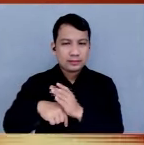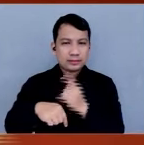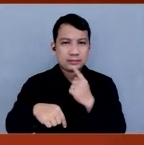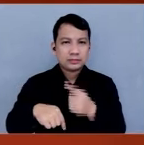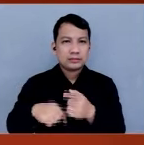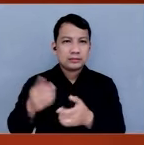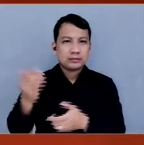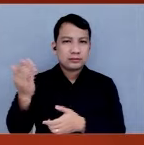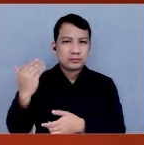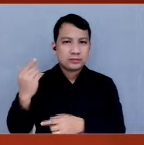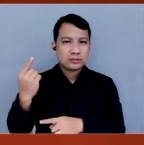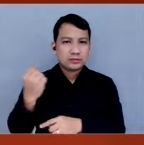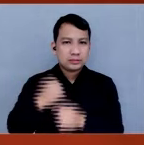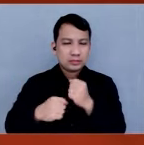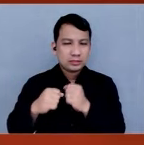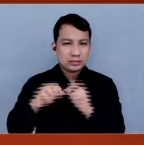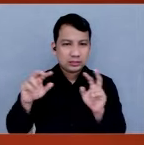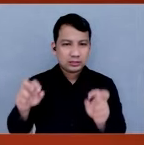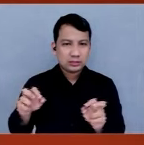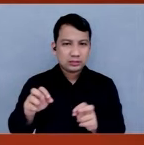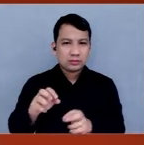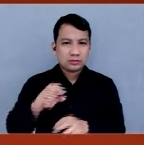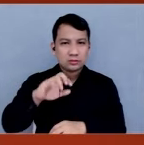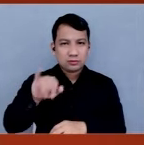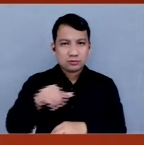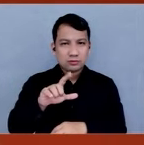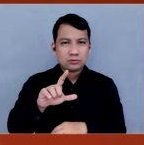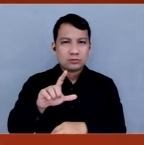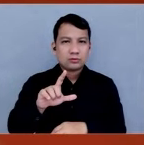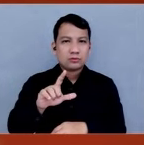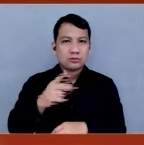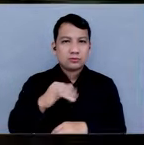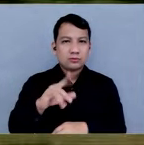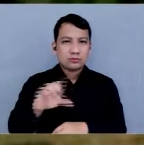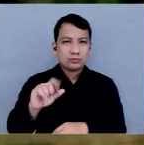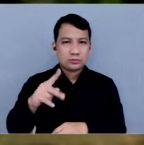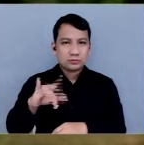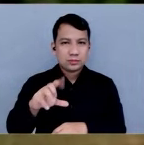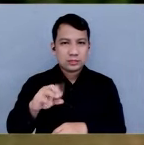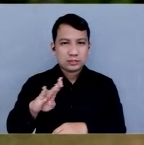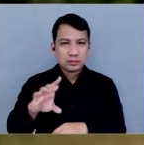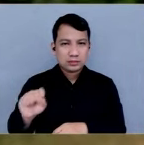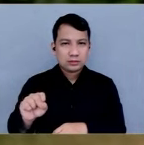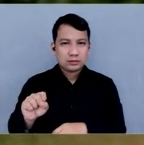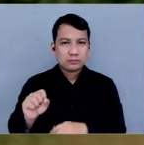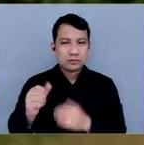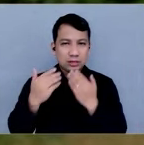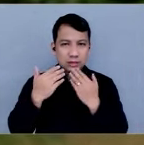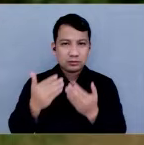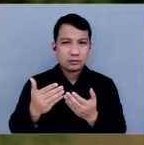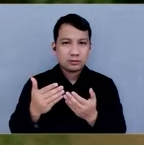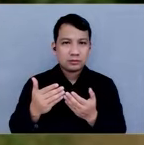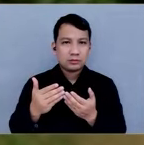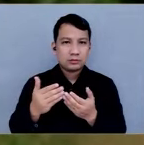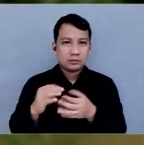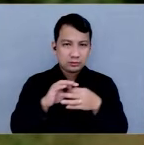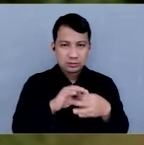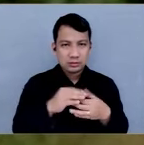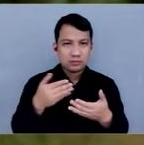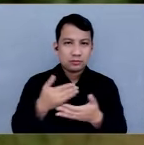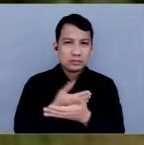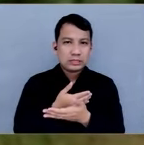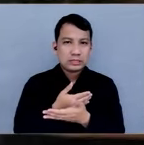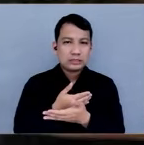nakaraang taon na huling palabas kaya naman Grateful siyang makagawa ulit ng indie